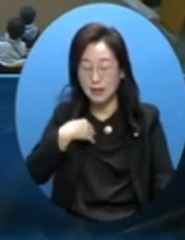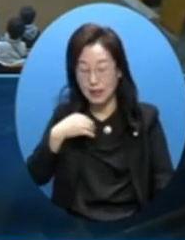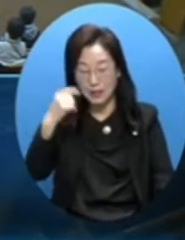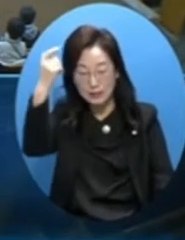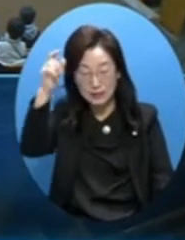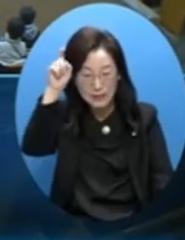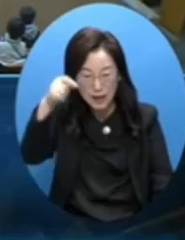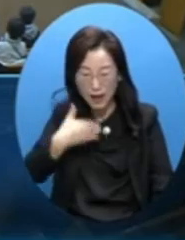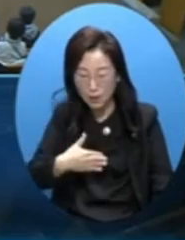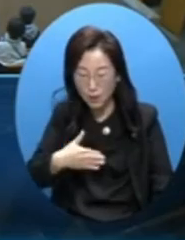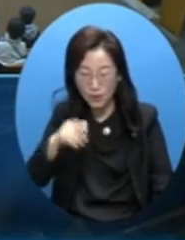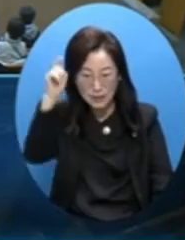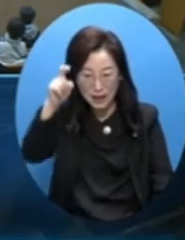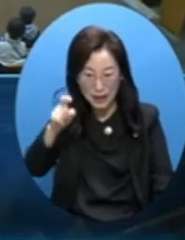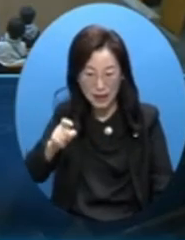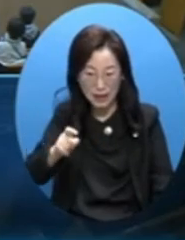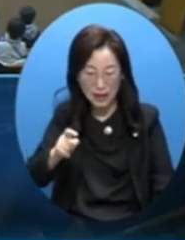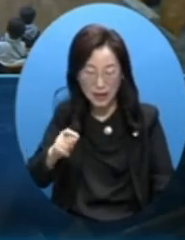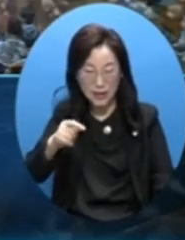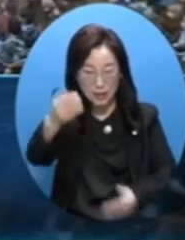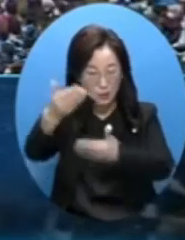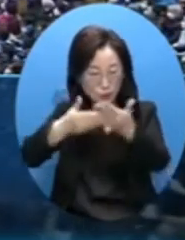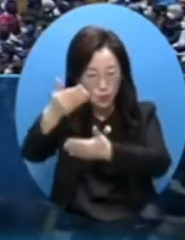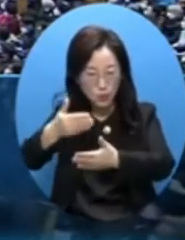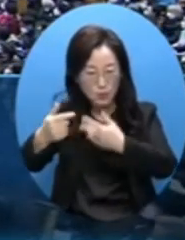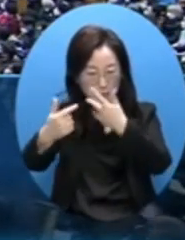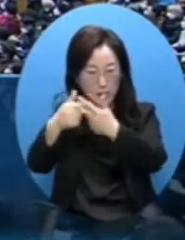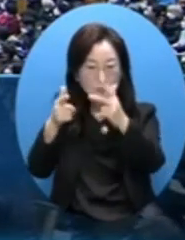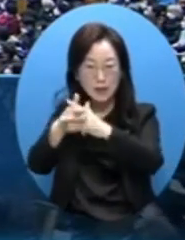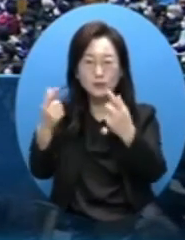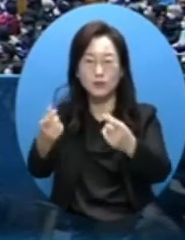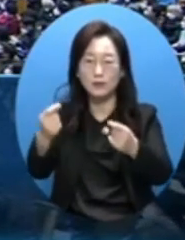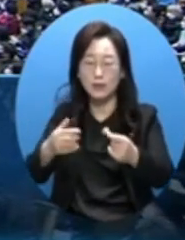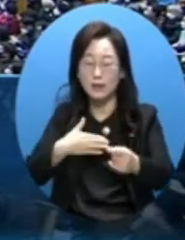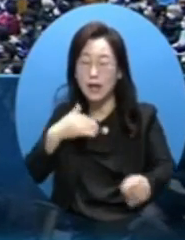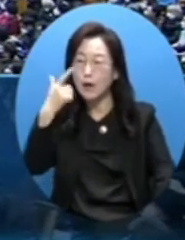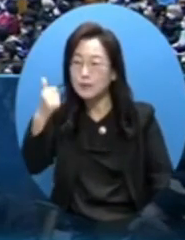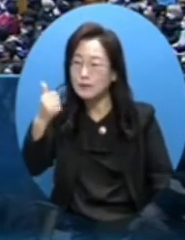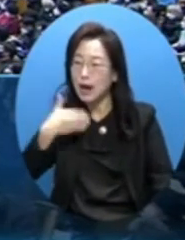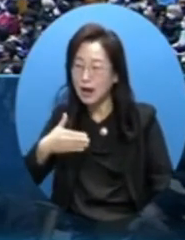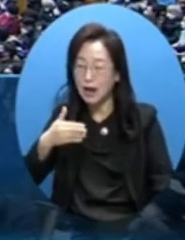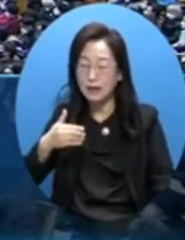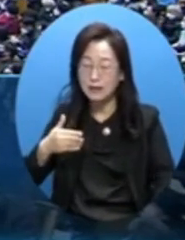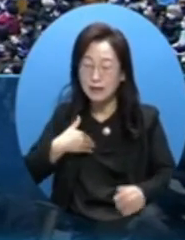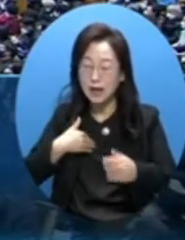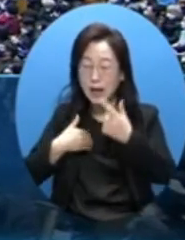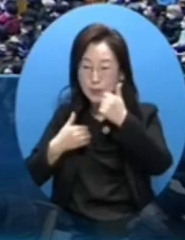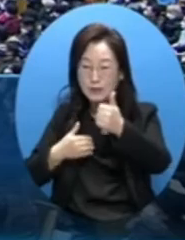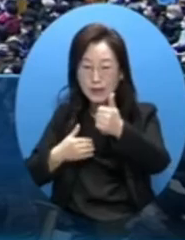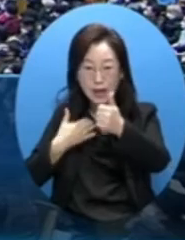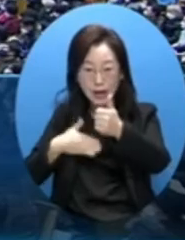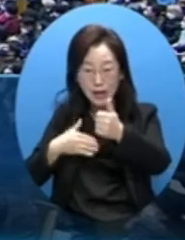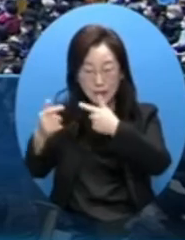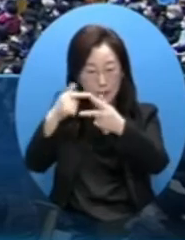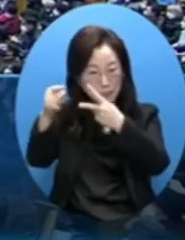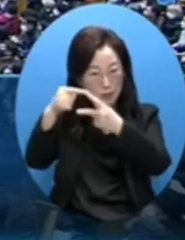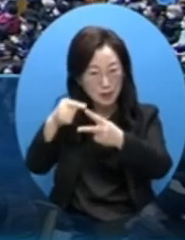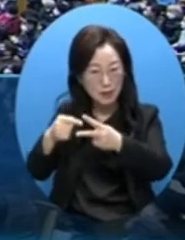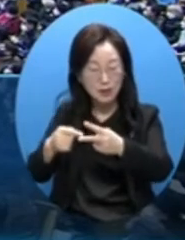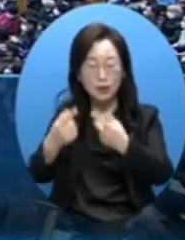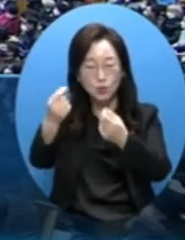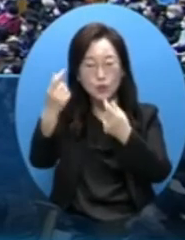양도 나를 아는 것이 아버지께서 나를 아시고 내가 아버지를 아는 것 같으니 같으니 나는 양을 위하여